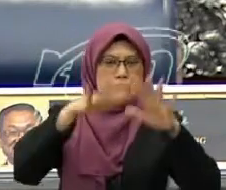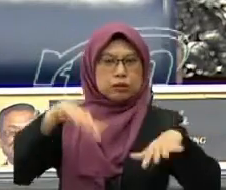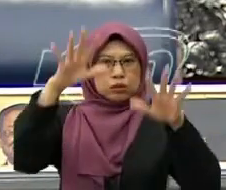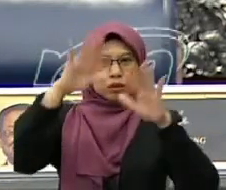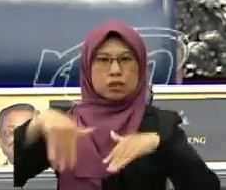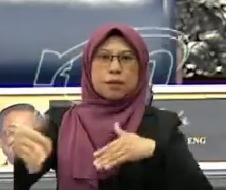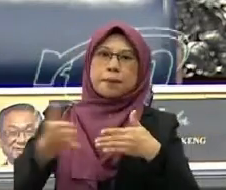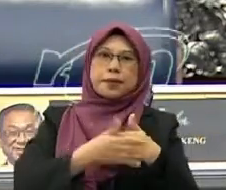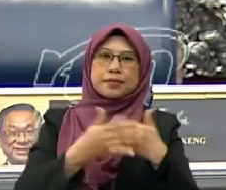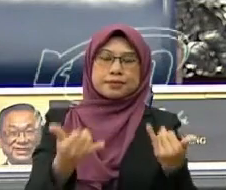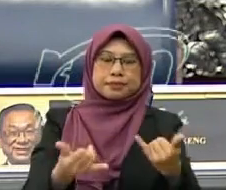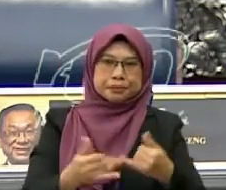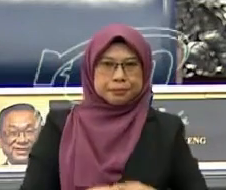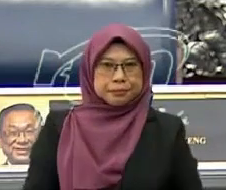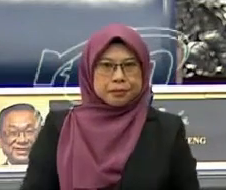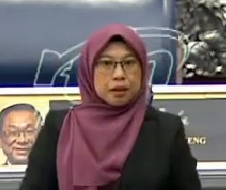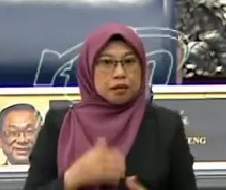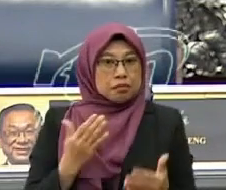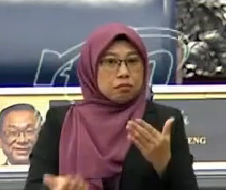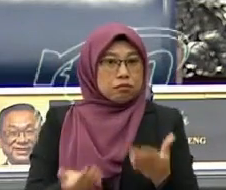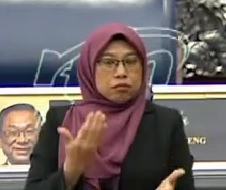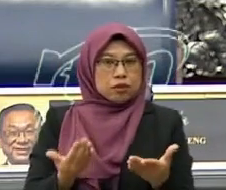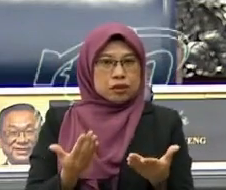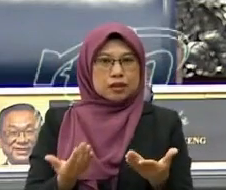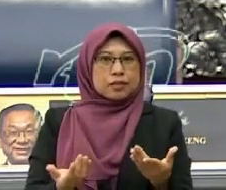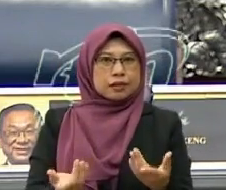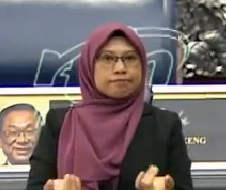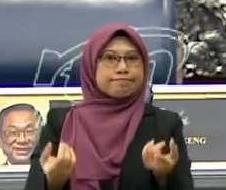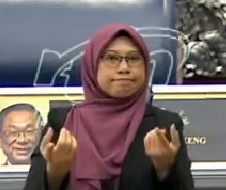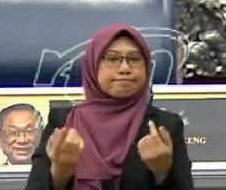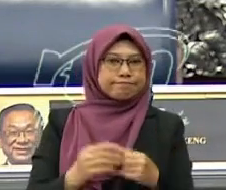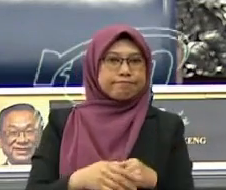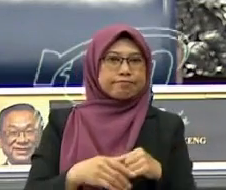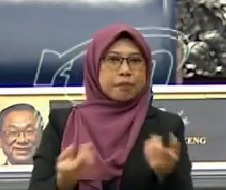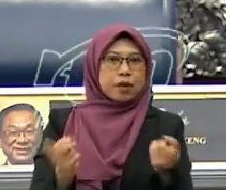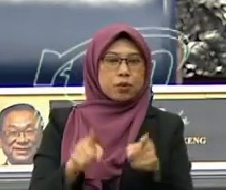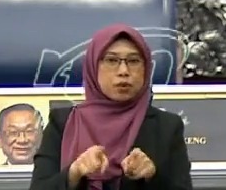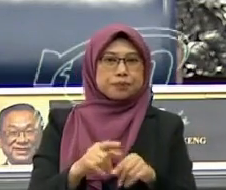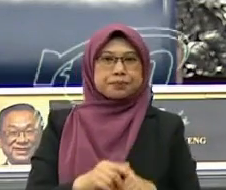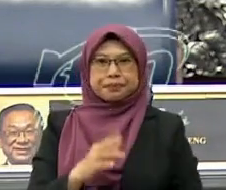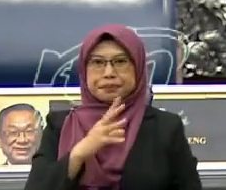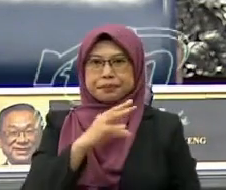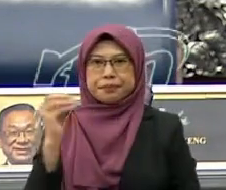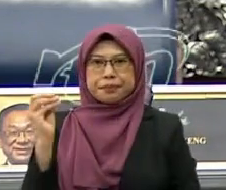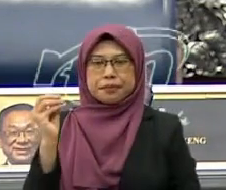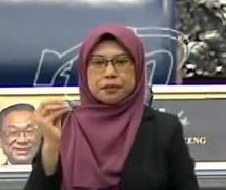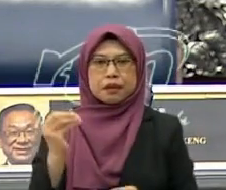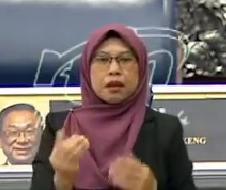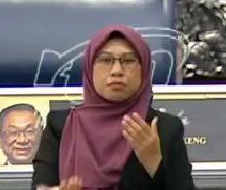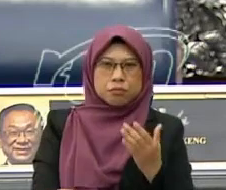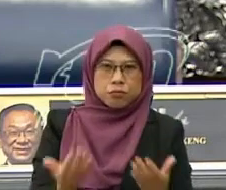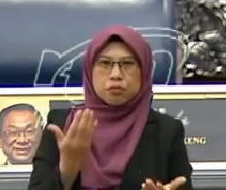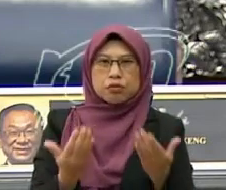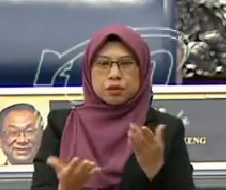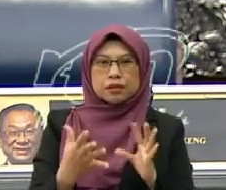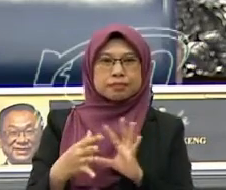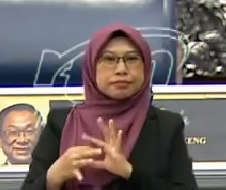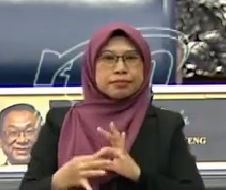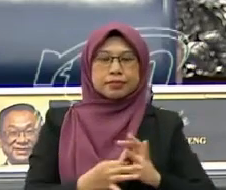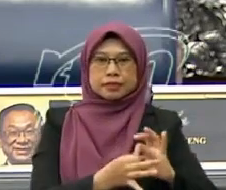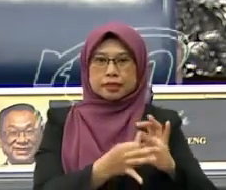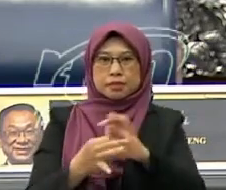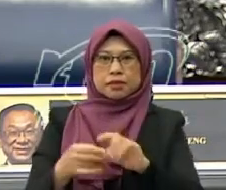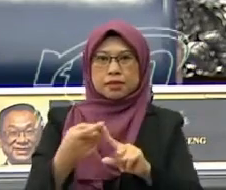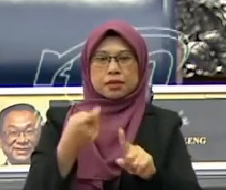kembali mungkin akan datang dalam etika lain yang mungkin melibatkan kerjasama